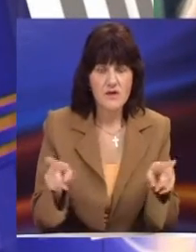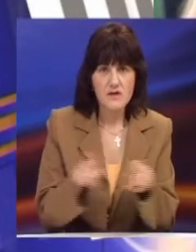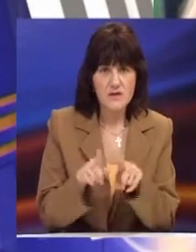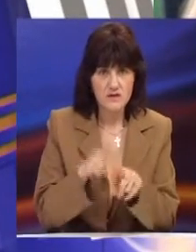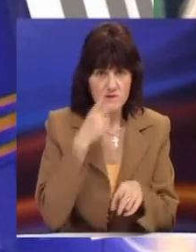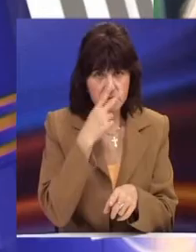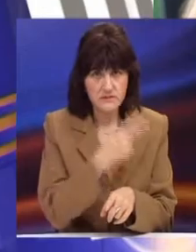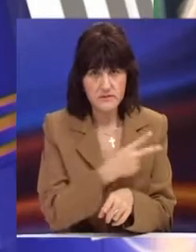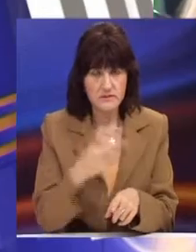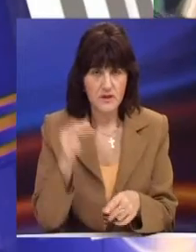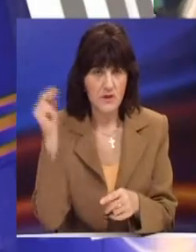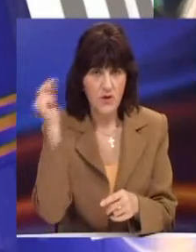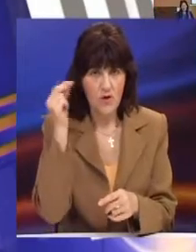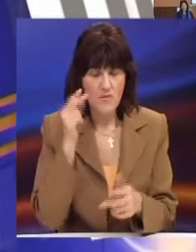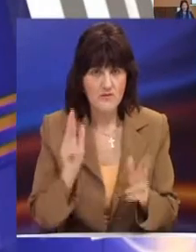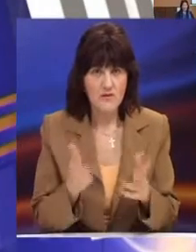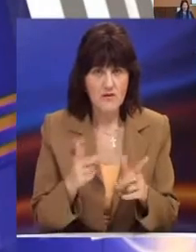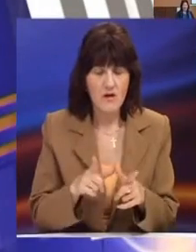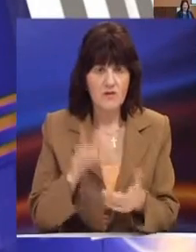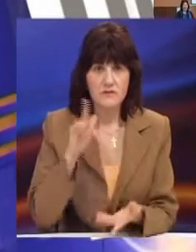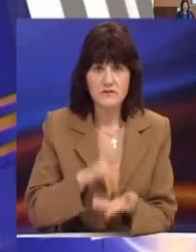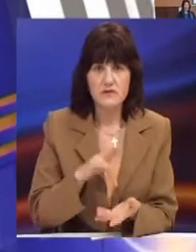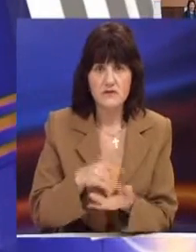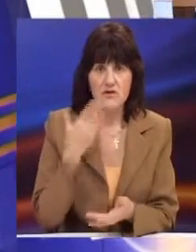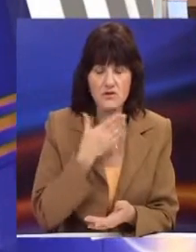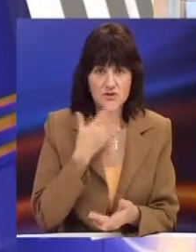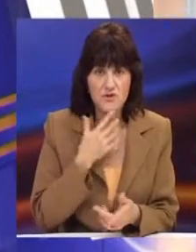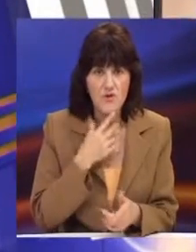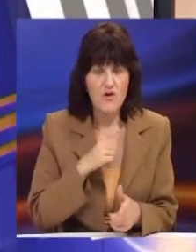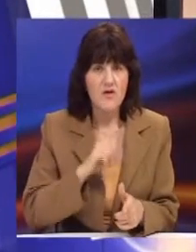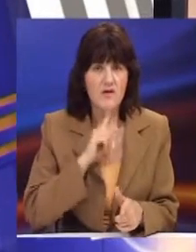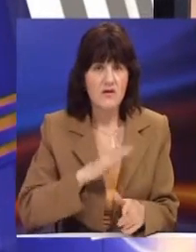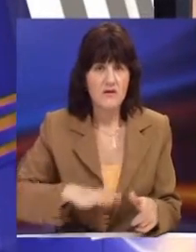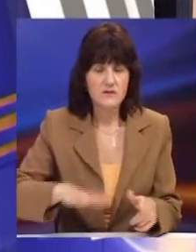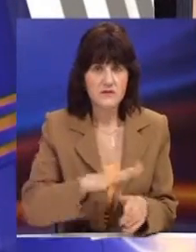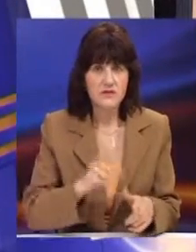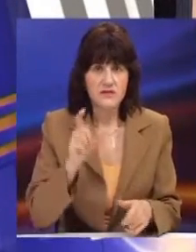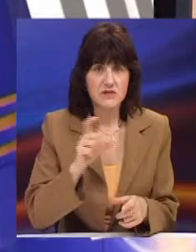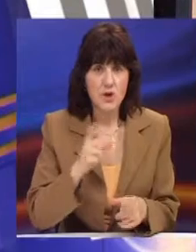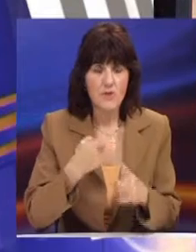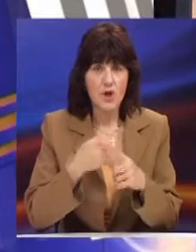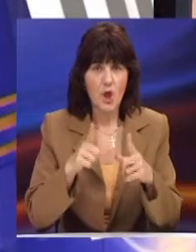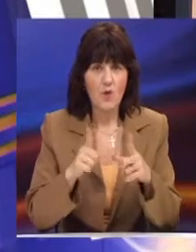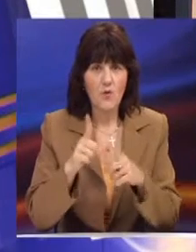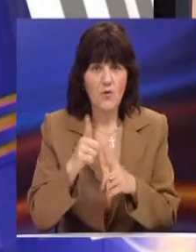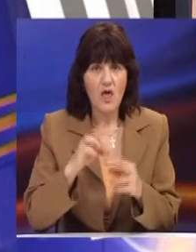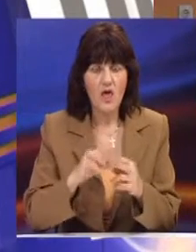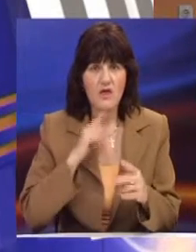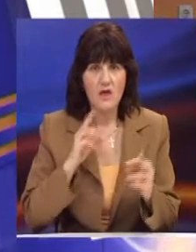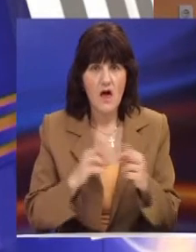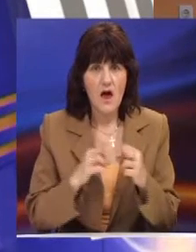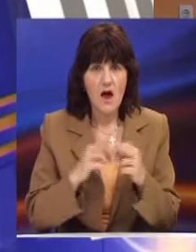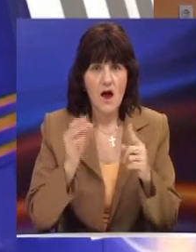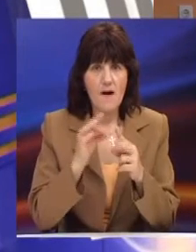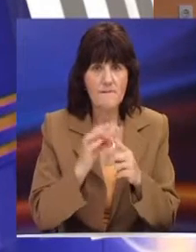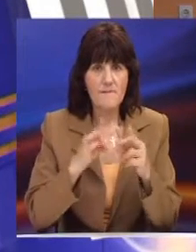uporedna analiza dostupnosti obrazovnih profila u subotičkim srednjim školama i u srednjim školama na teritoriji Sombora, Kule i Apatina. Po